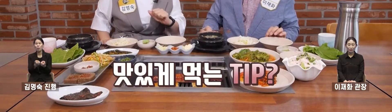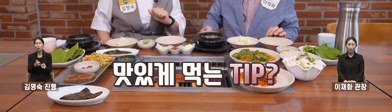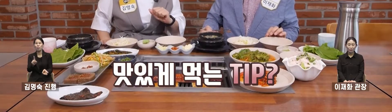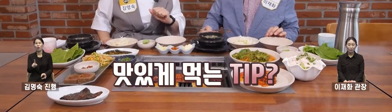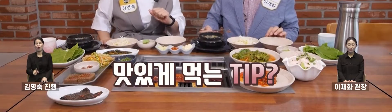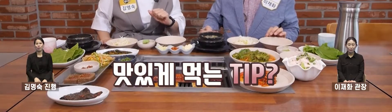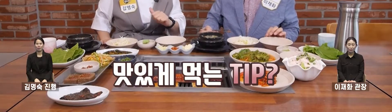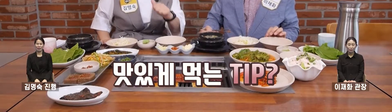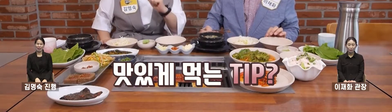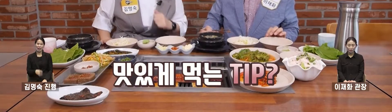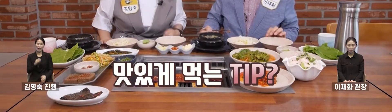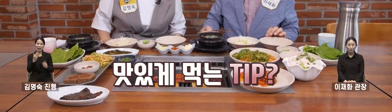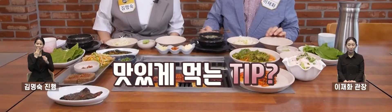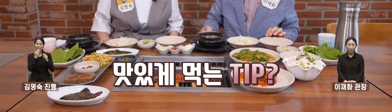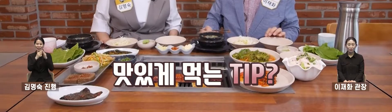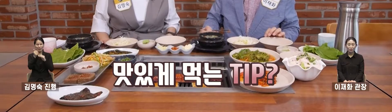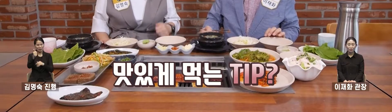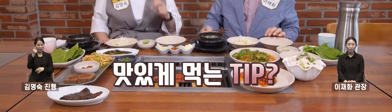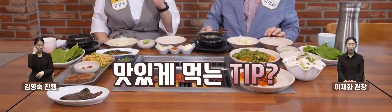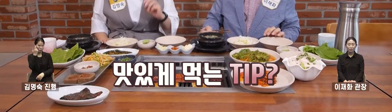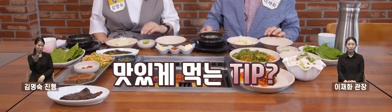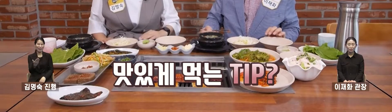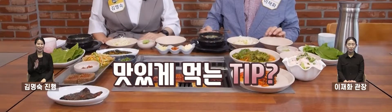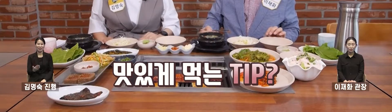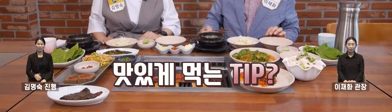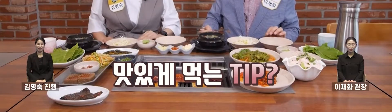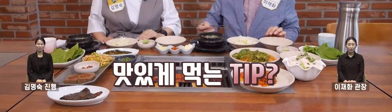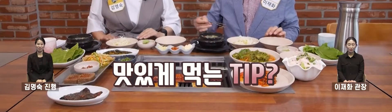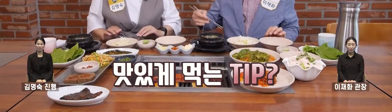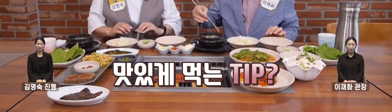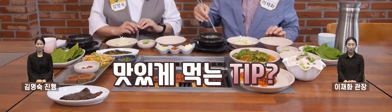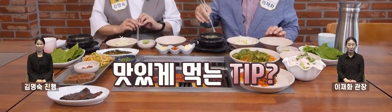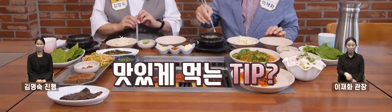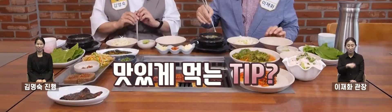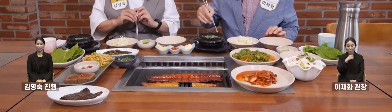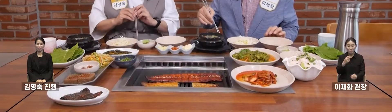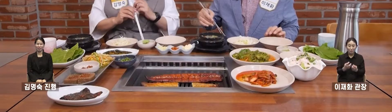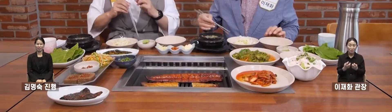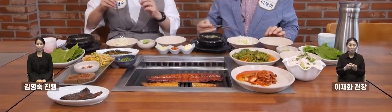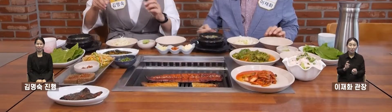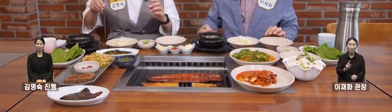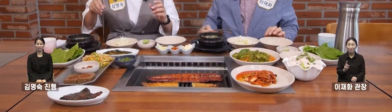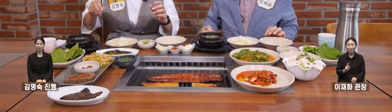이런 또 맛있게 먹는 방법도 또 사장님한테 여쭤봐야죠. 궁합이 뭐가 맞는지 네.